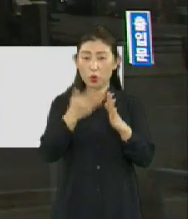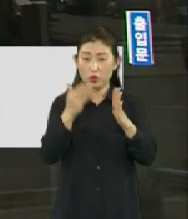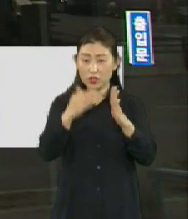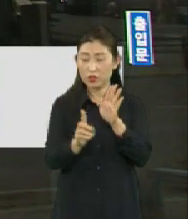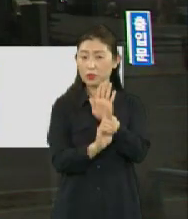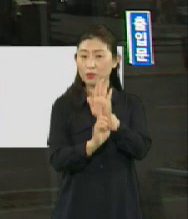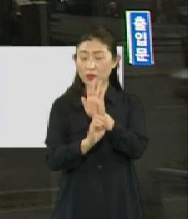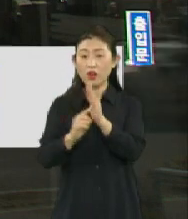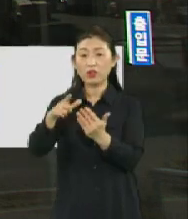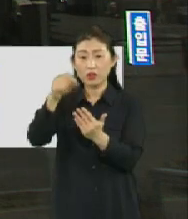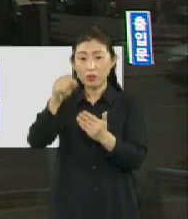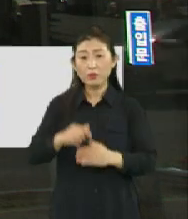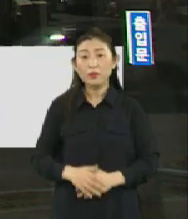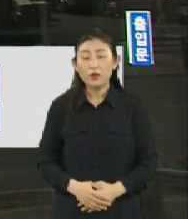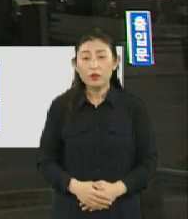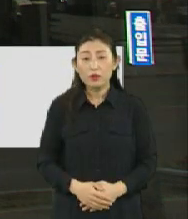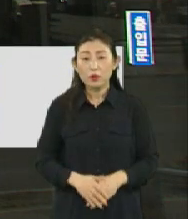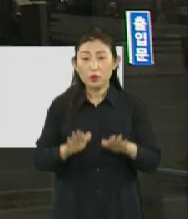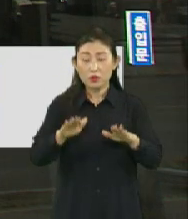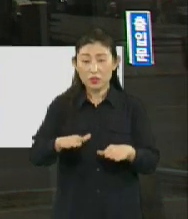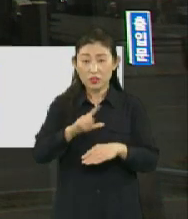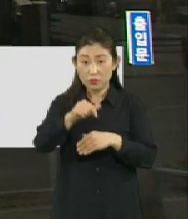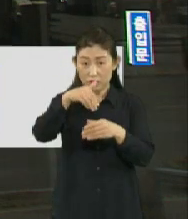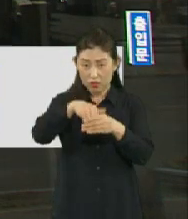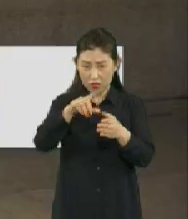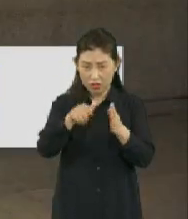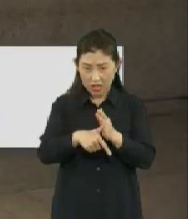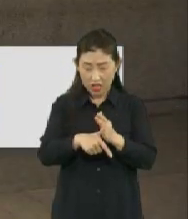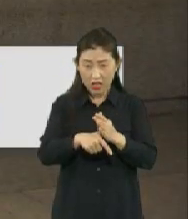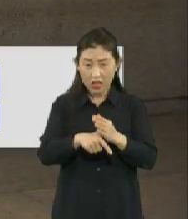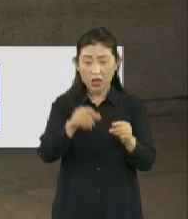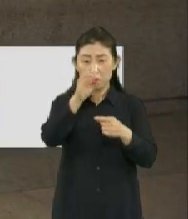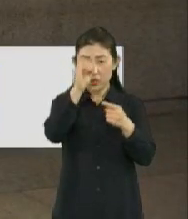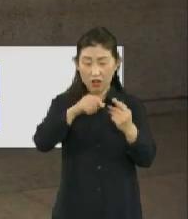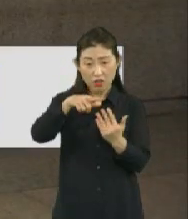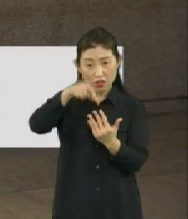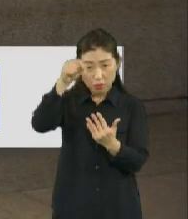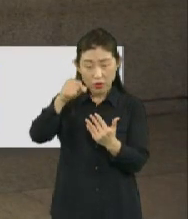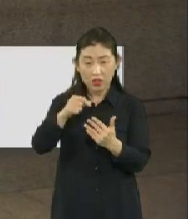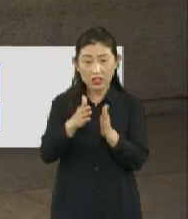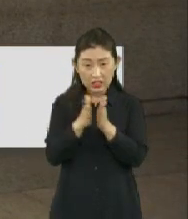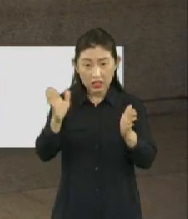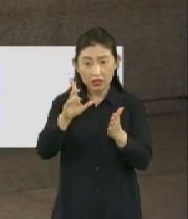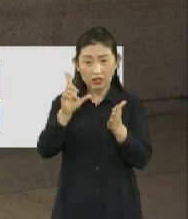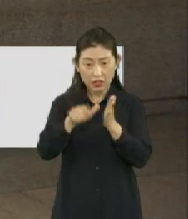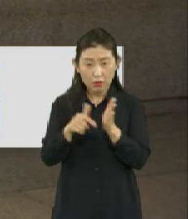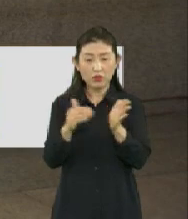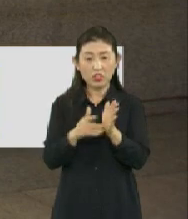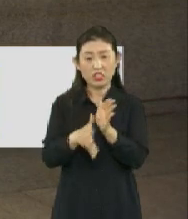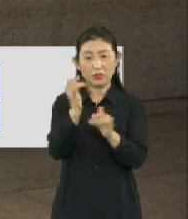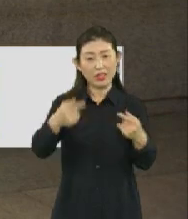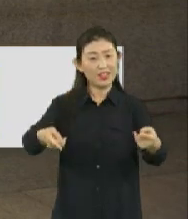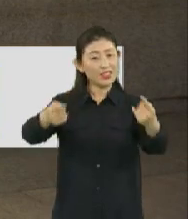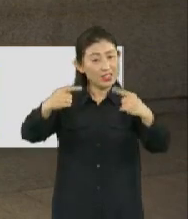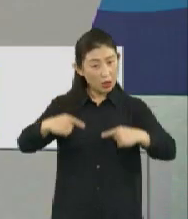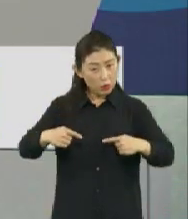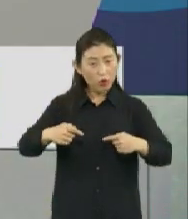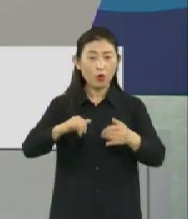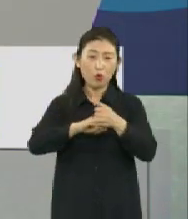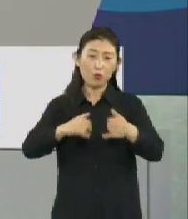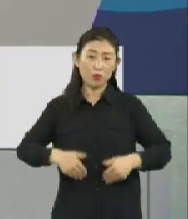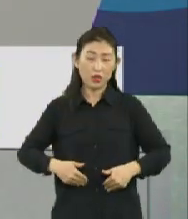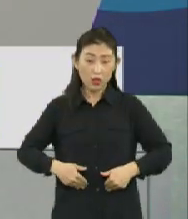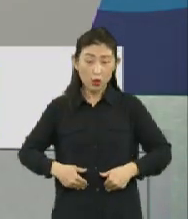선발합니다. 민주당 대전시당은 이번 지방선거는 비례대표 선출 단계부터 시민들의 참여를 모으는 과정이